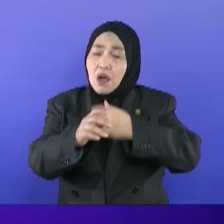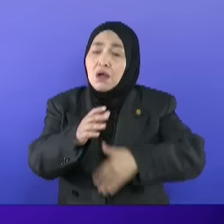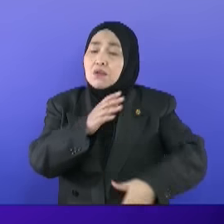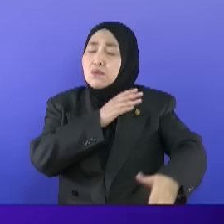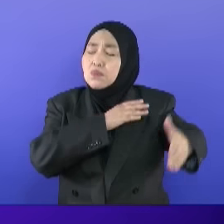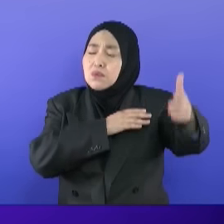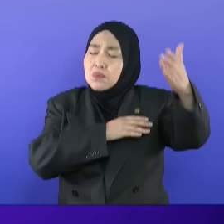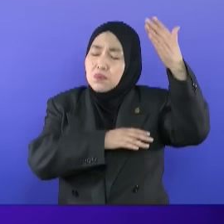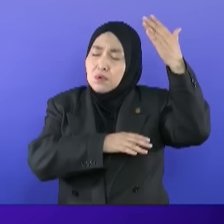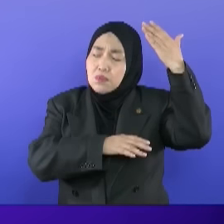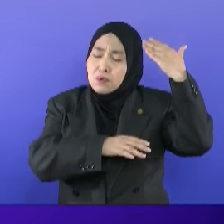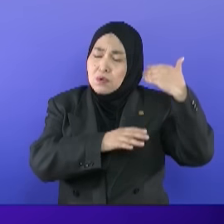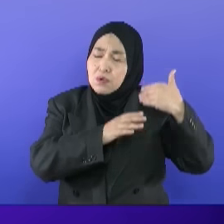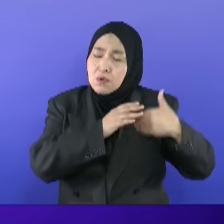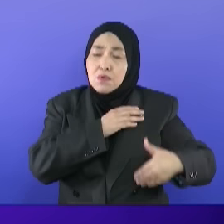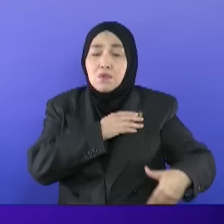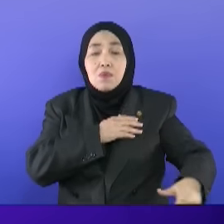fadtukum